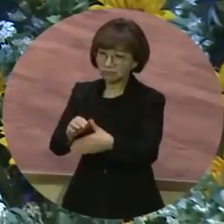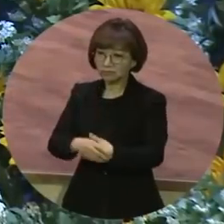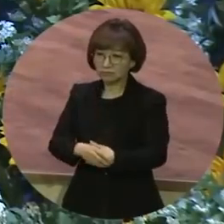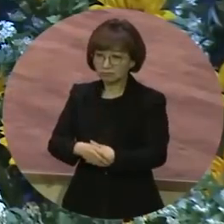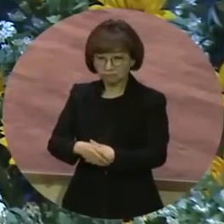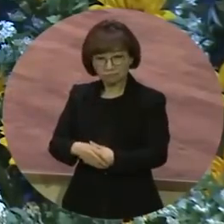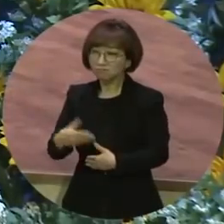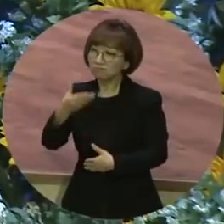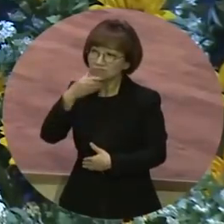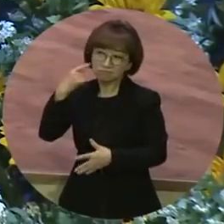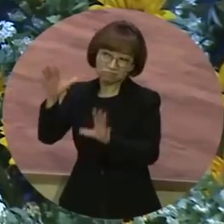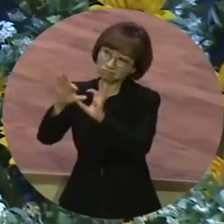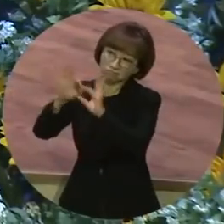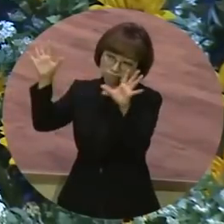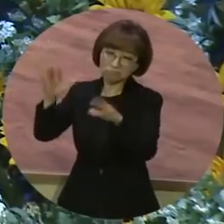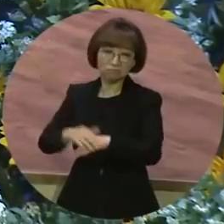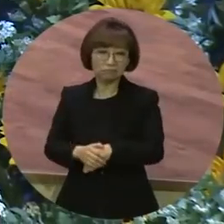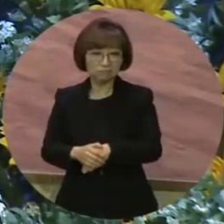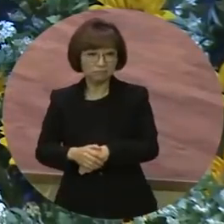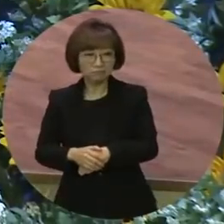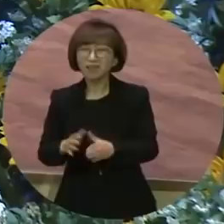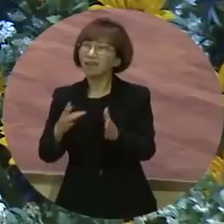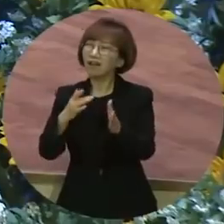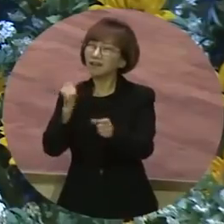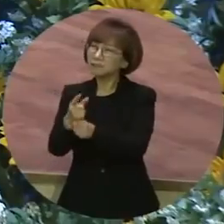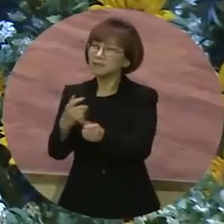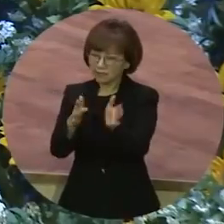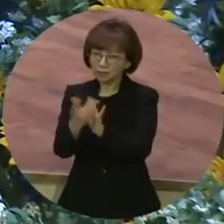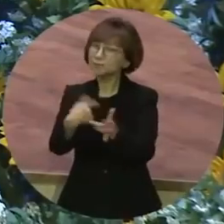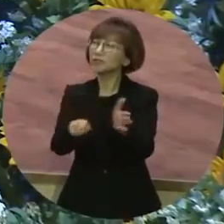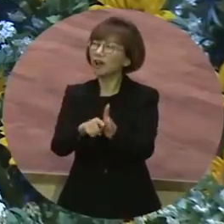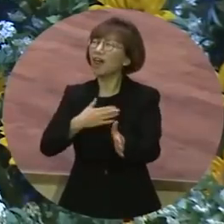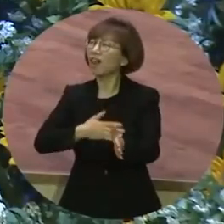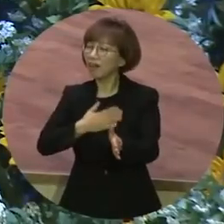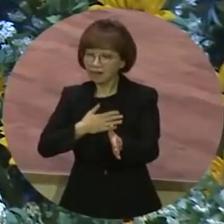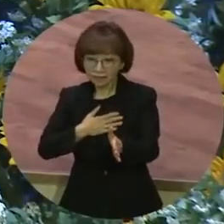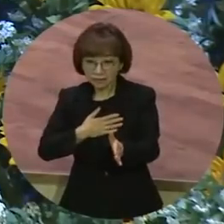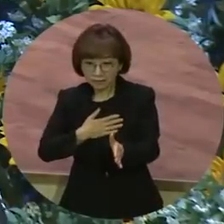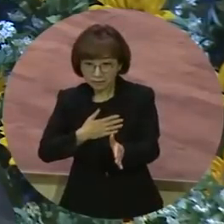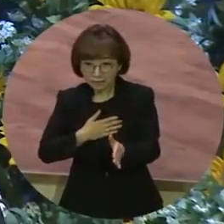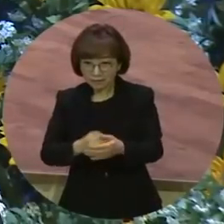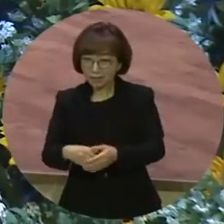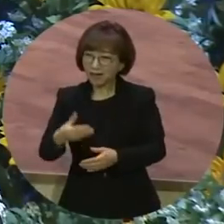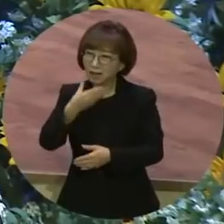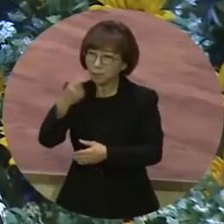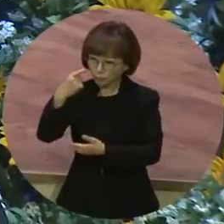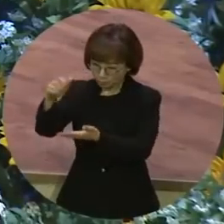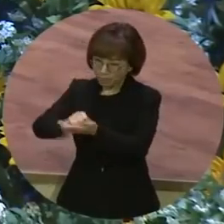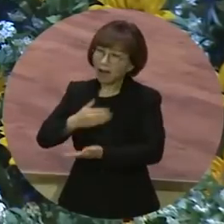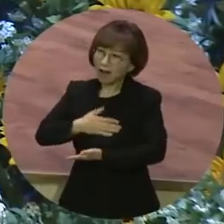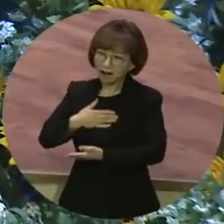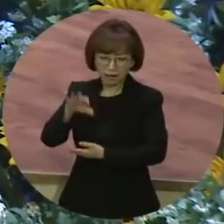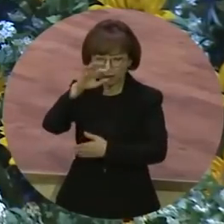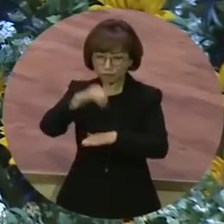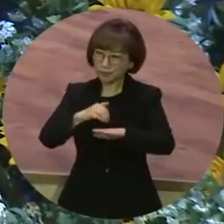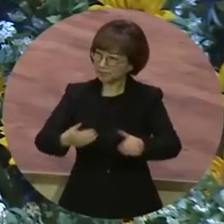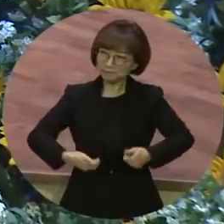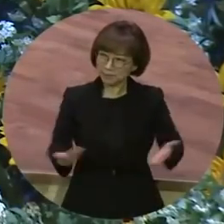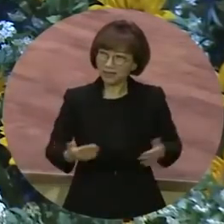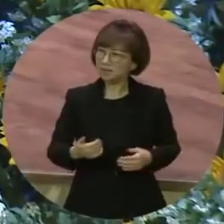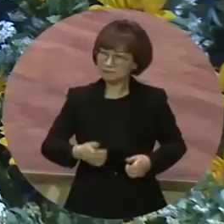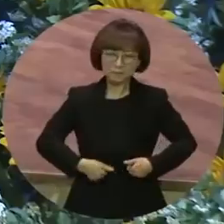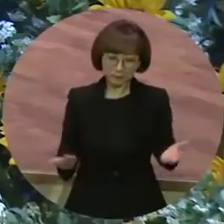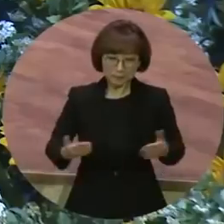복음과 자기는 상관없다. 예수를 믿기 때문에 상관없다. 나 이미 복음받았기 때문에 나 훈련 필요 없다. 나